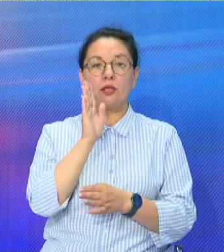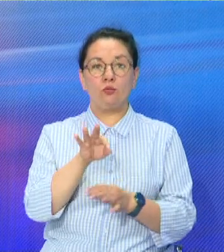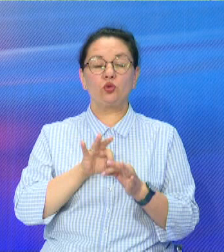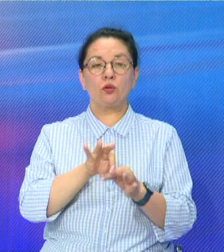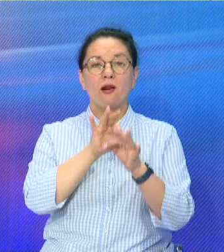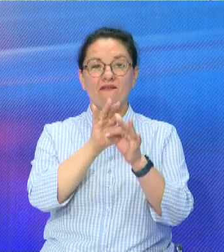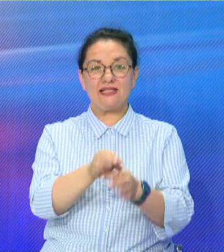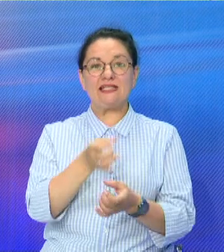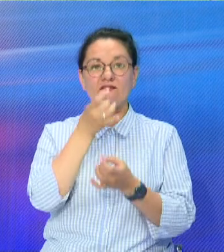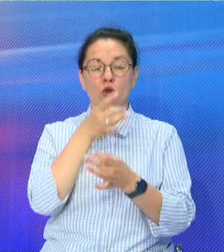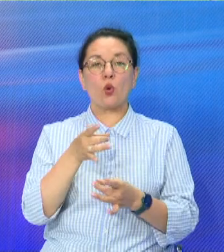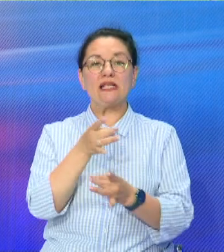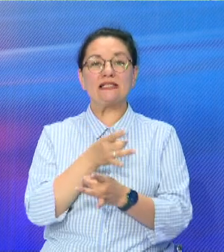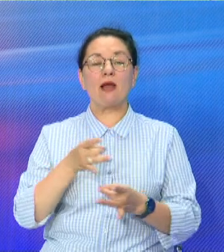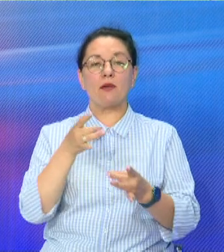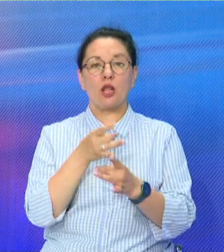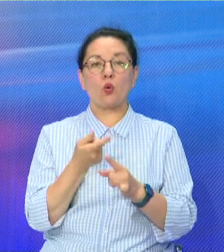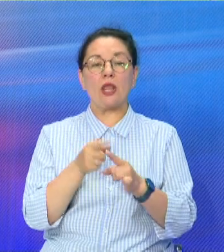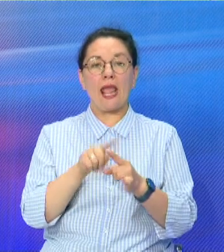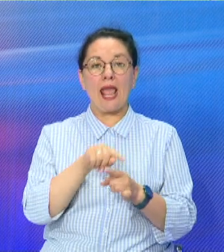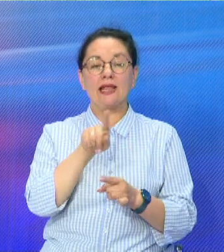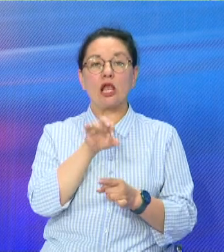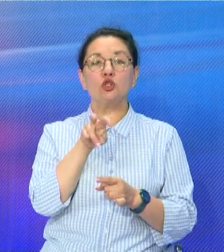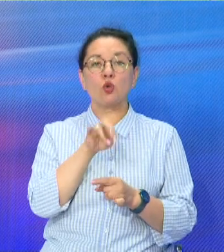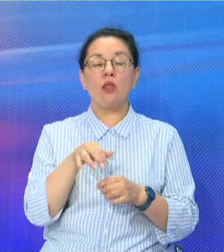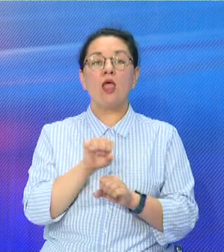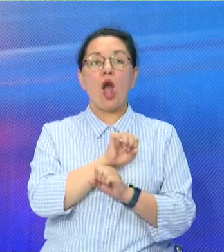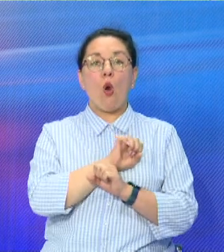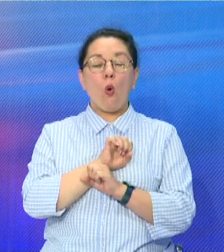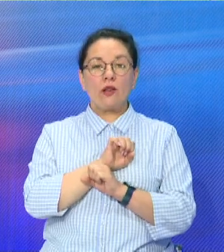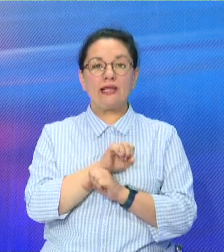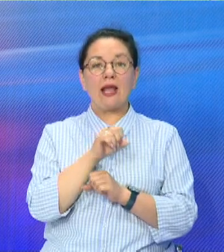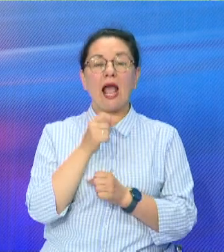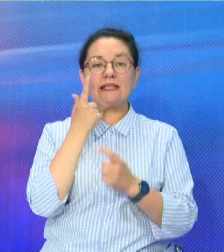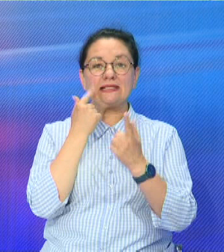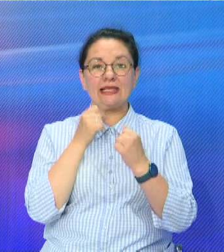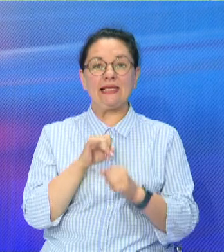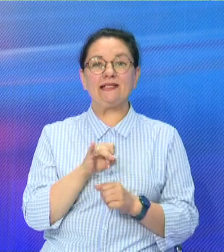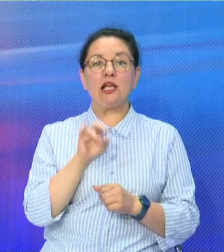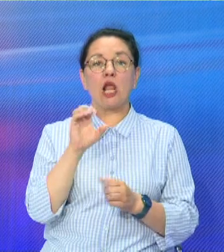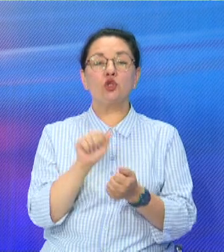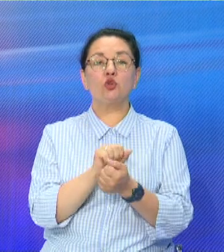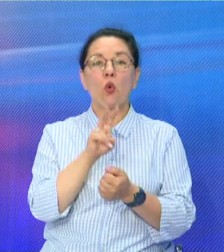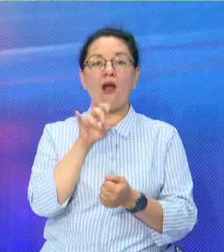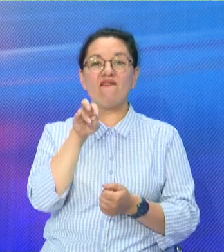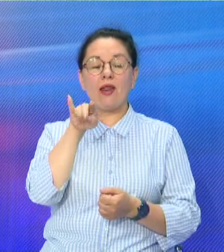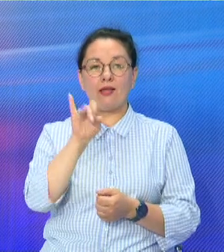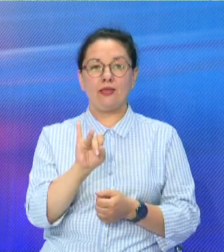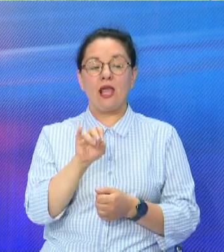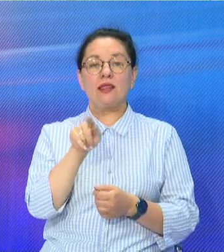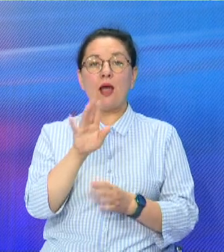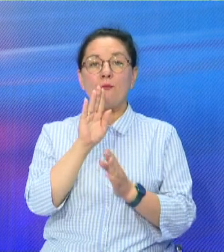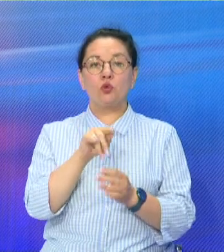в гродненском районе это зоны отдыха скин или озеро сухо ванны там обработки проводятся будут проводиться в два этапа